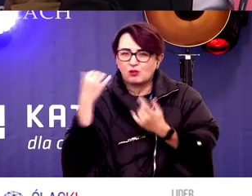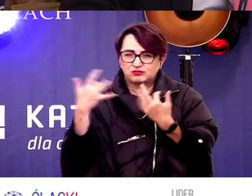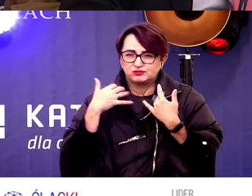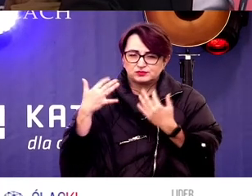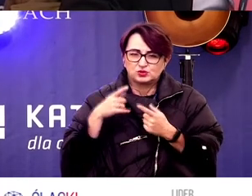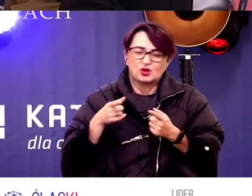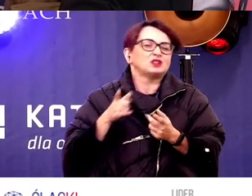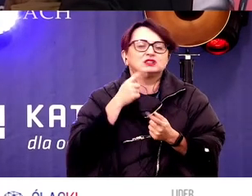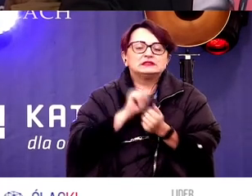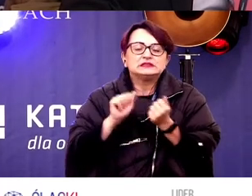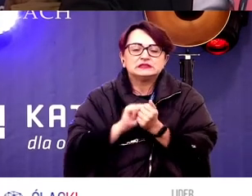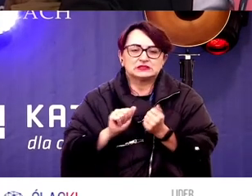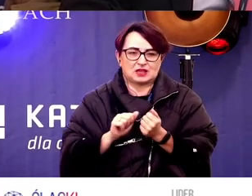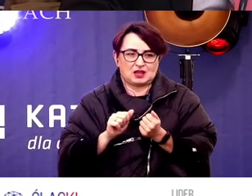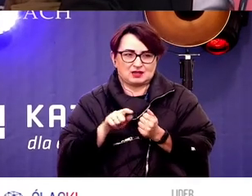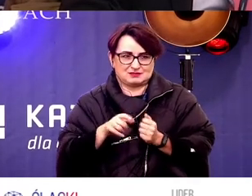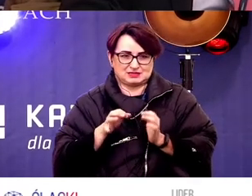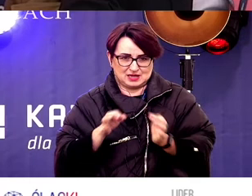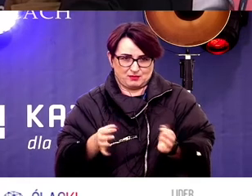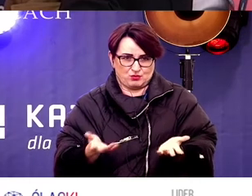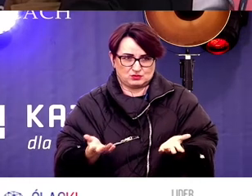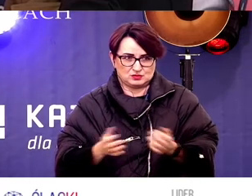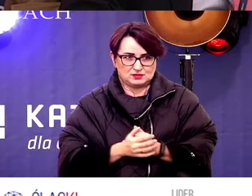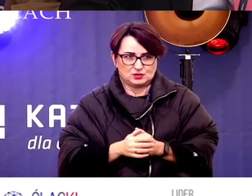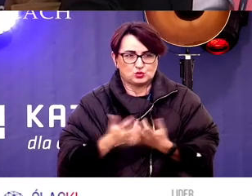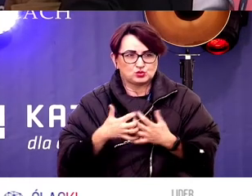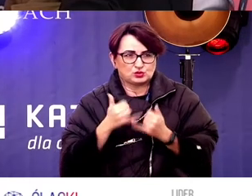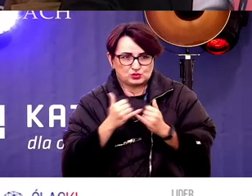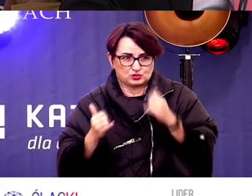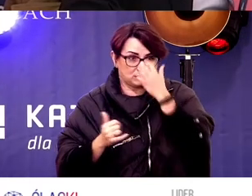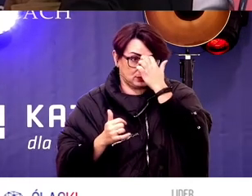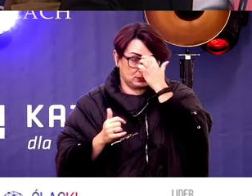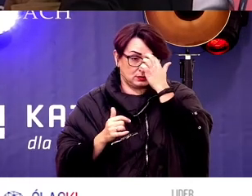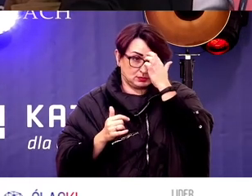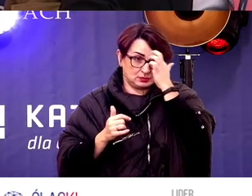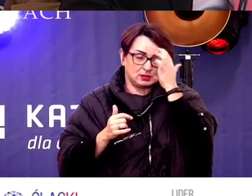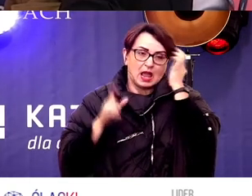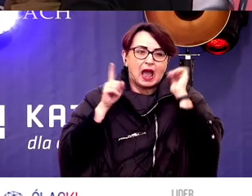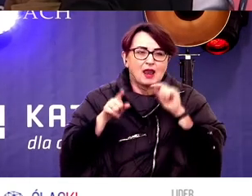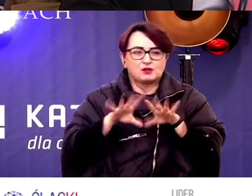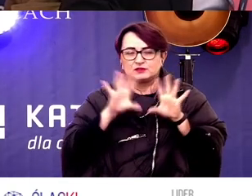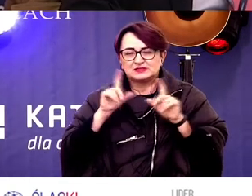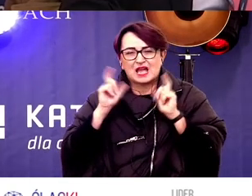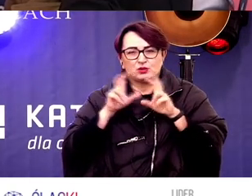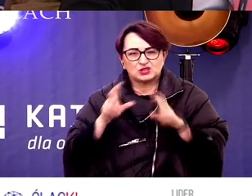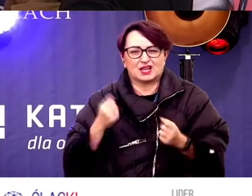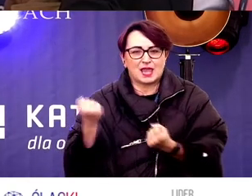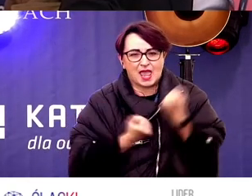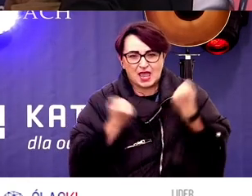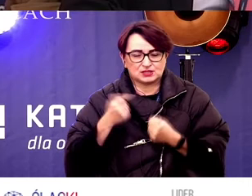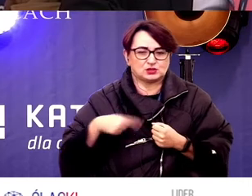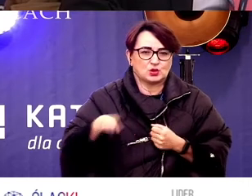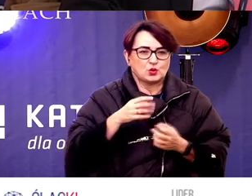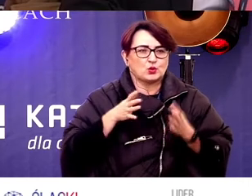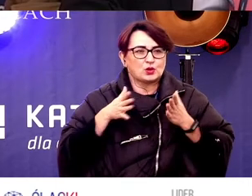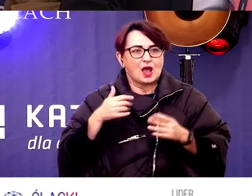no, taki niszczący tak dla wszelkiego rodzaju urządzeń. Ale one wciąż jeżdżą po ulicach i miałem okazję